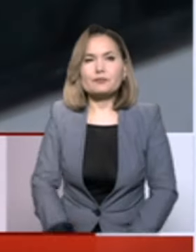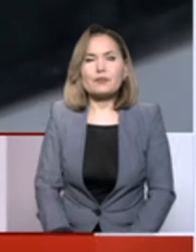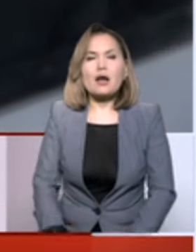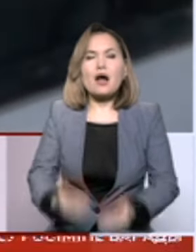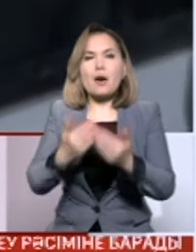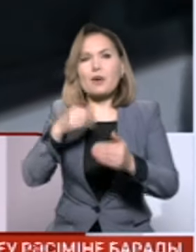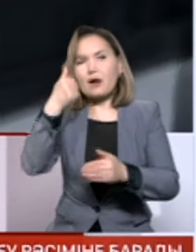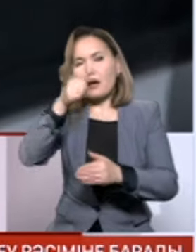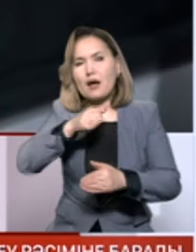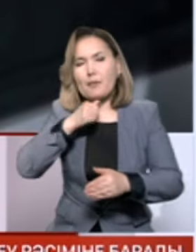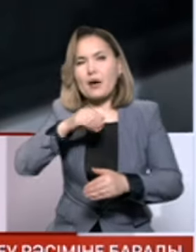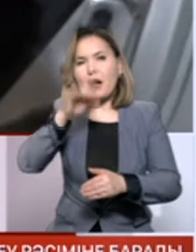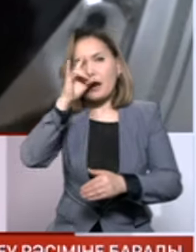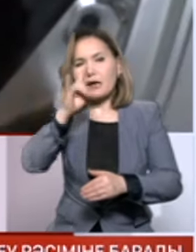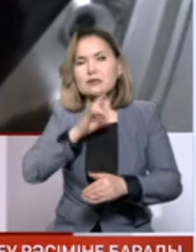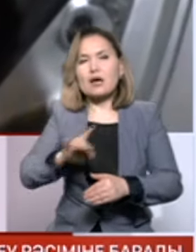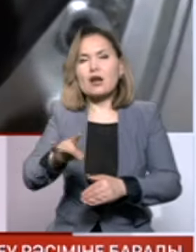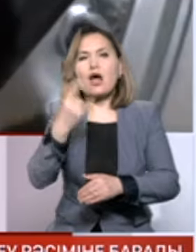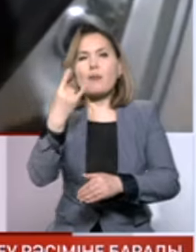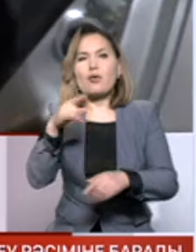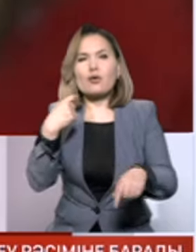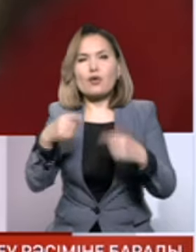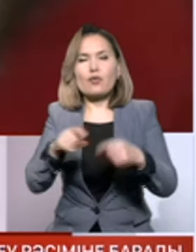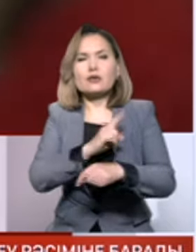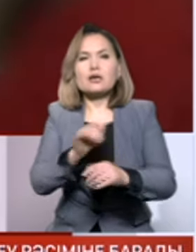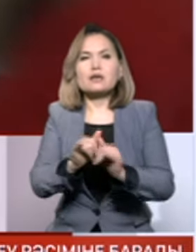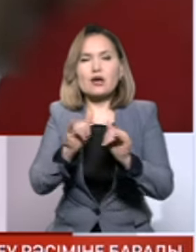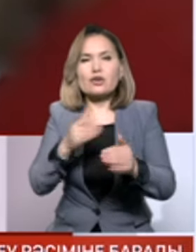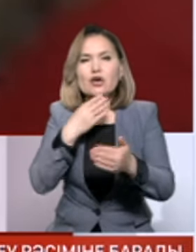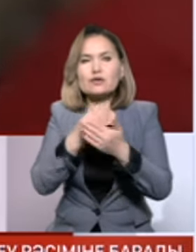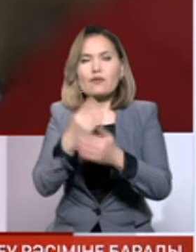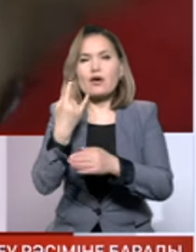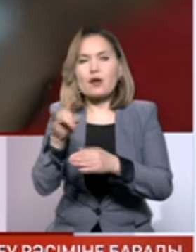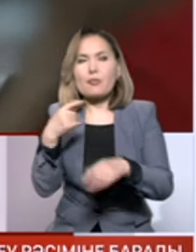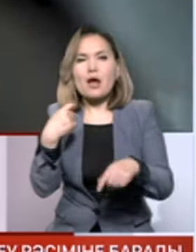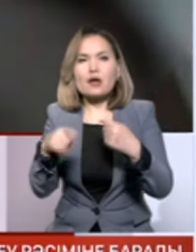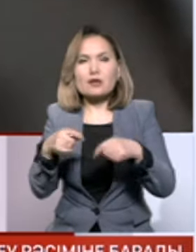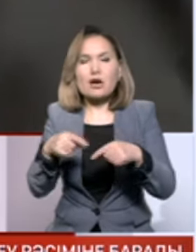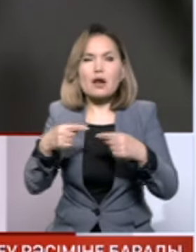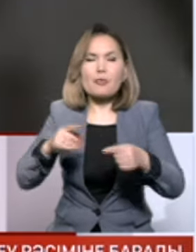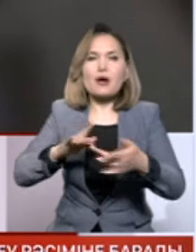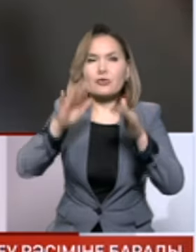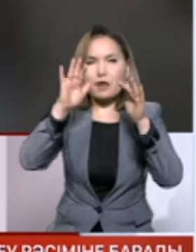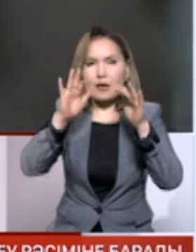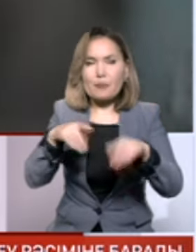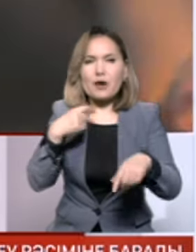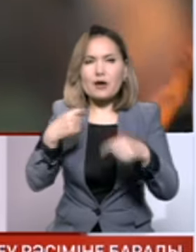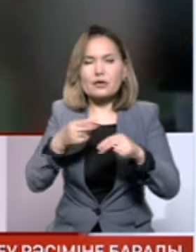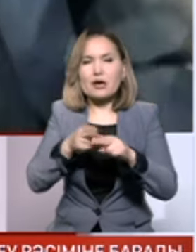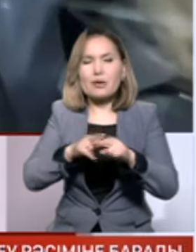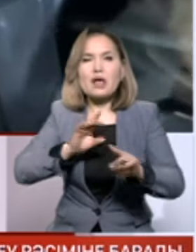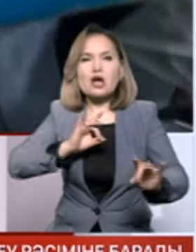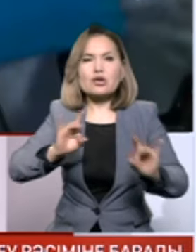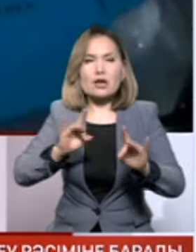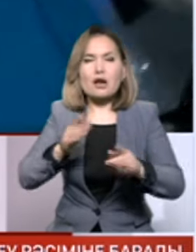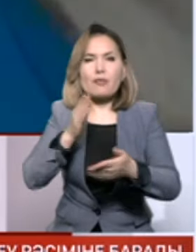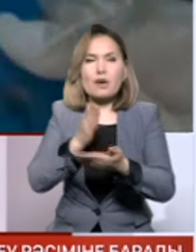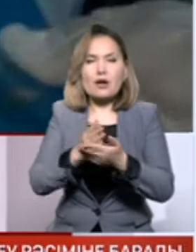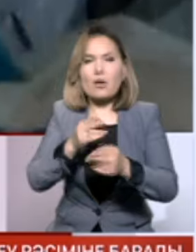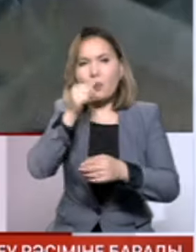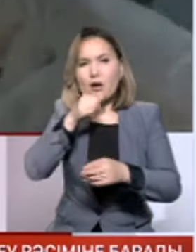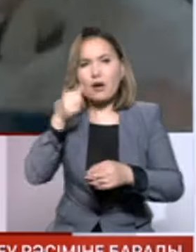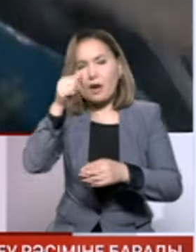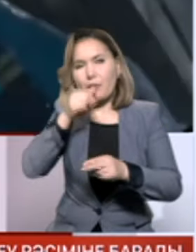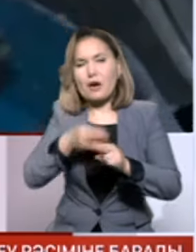Соңғы жылдары елімізде бала саудасы да белең алған. Перзентін саудалайтындар түрлі сайттар мен мессенджерлер арқылы жарнама жасайды екен. Былтыр